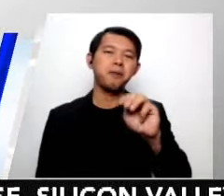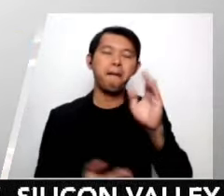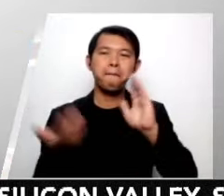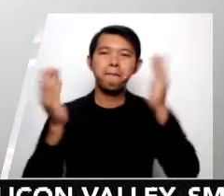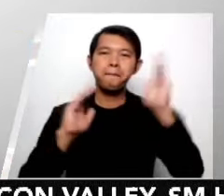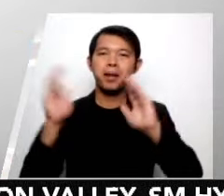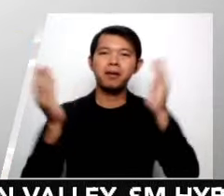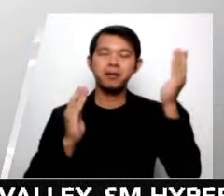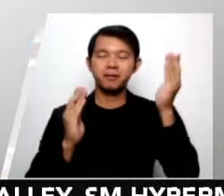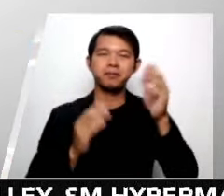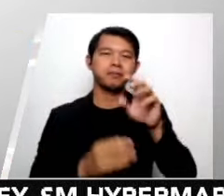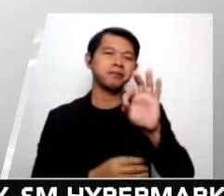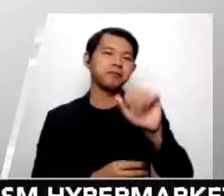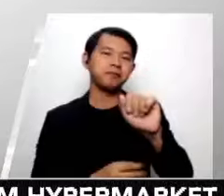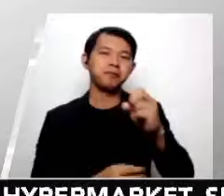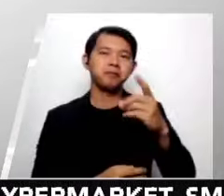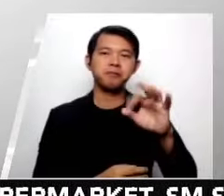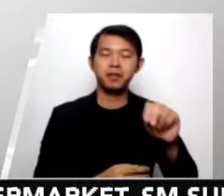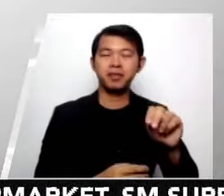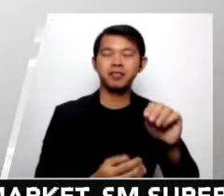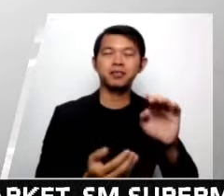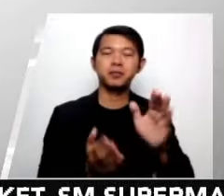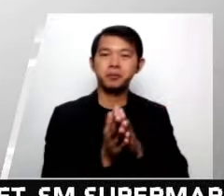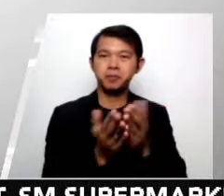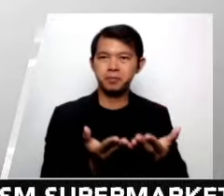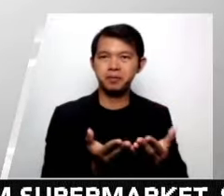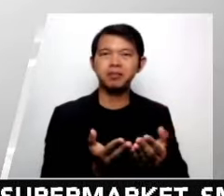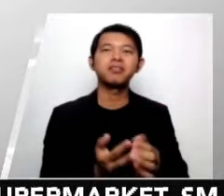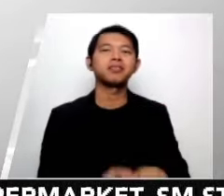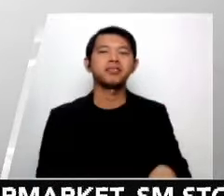sa global icon na maging headline ng 20th